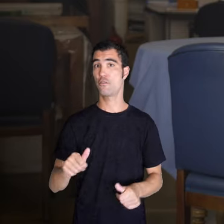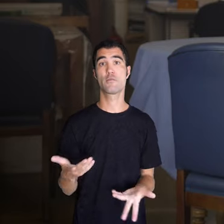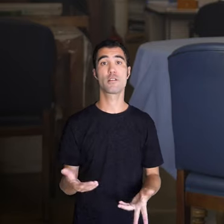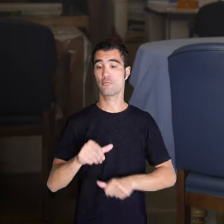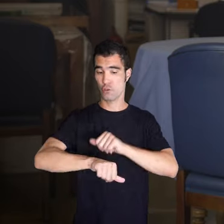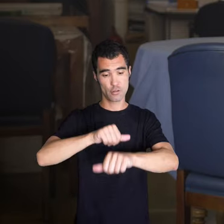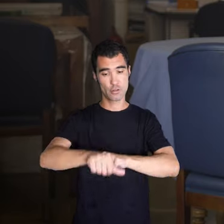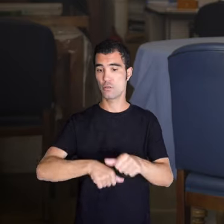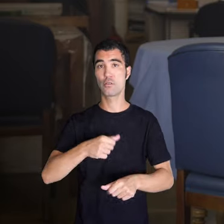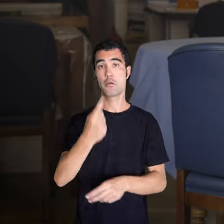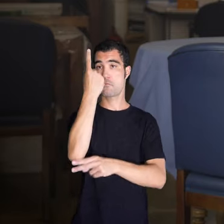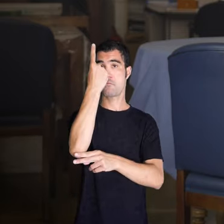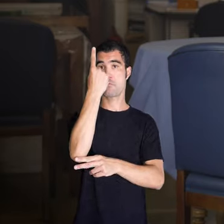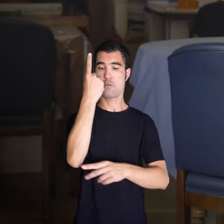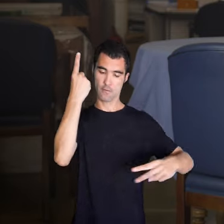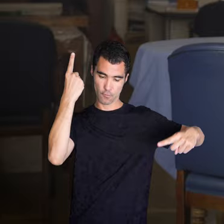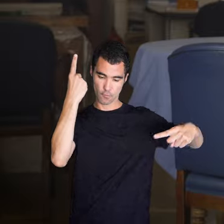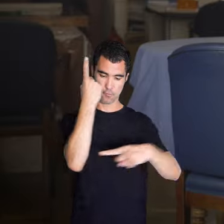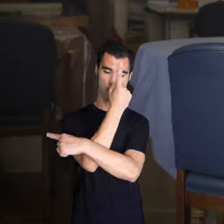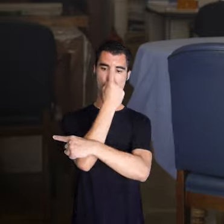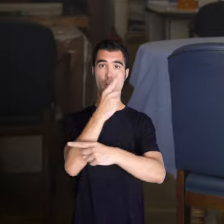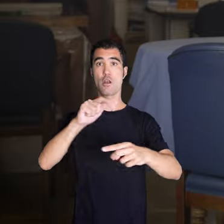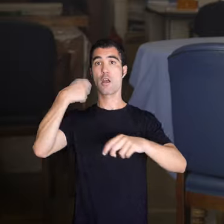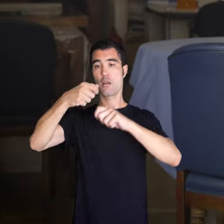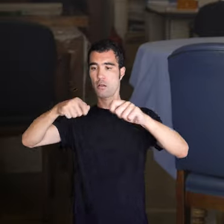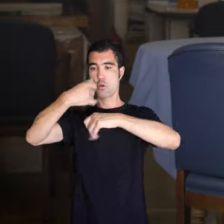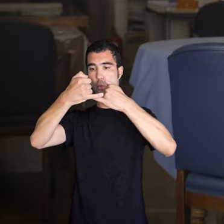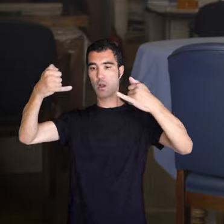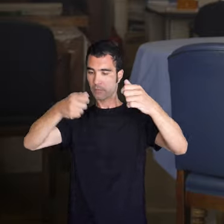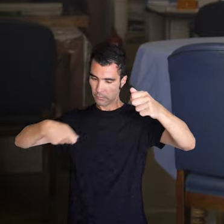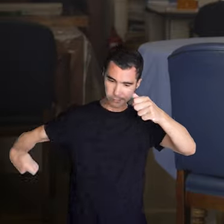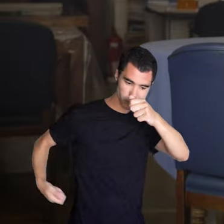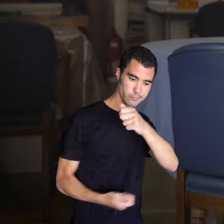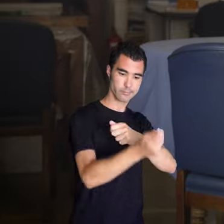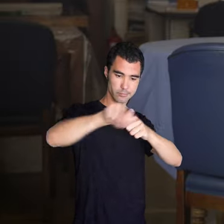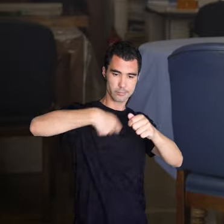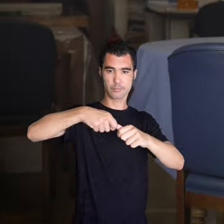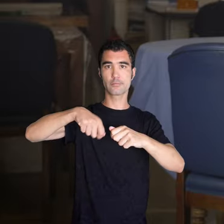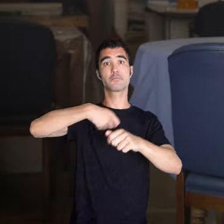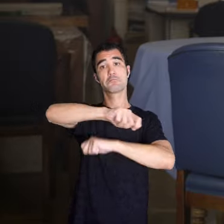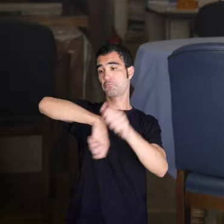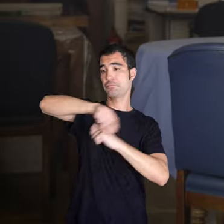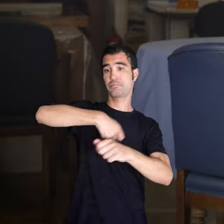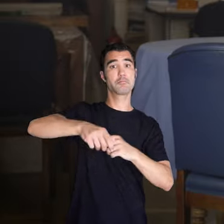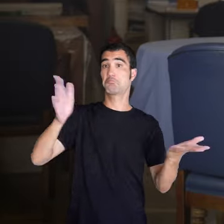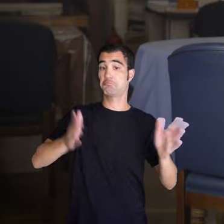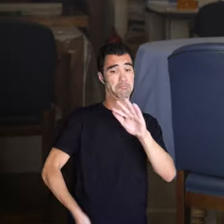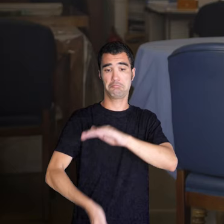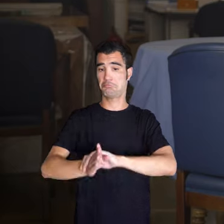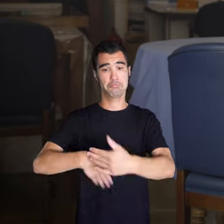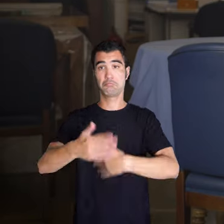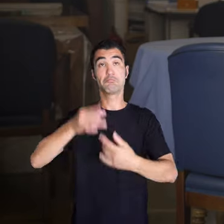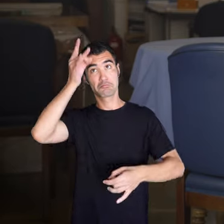palo, fèiem un forat per posar-hi un cap, per treure la corriola i per avall.